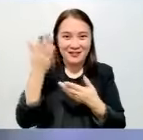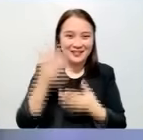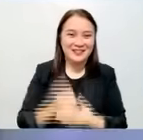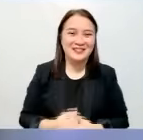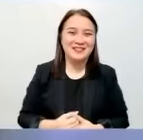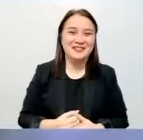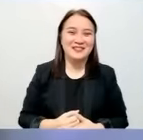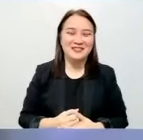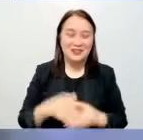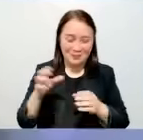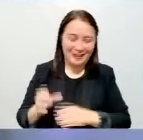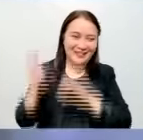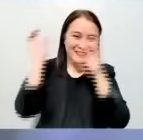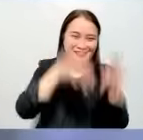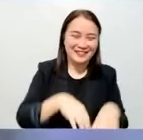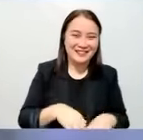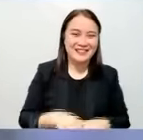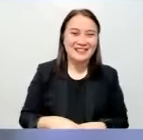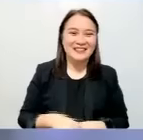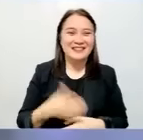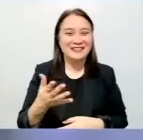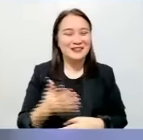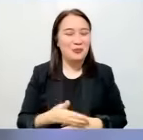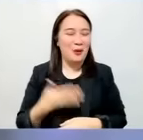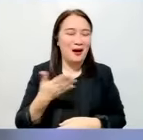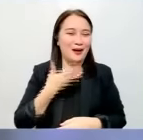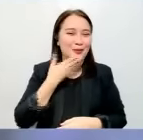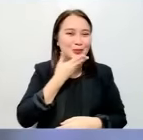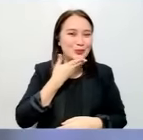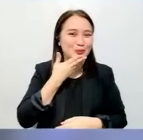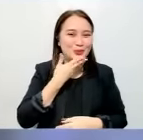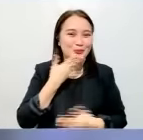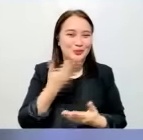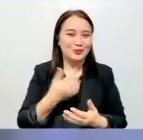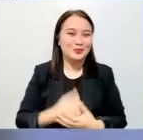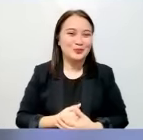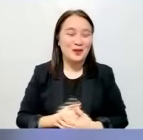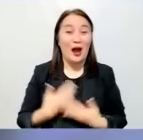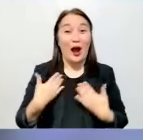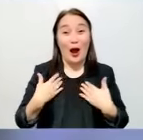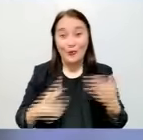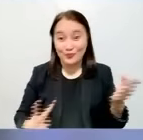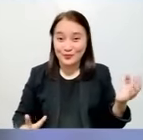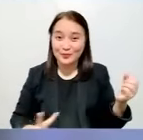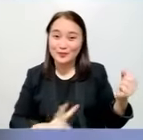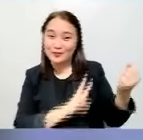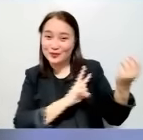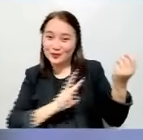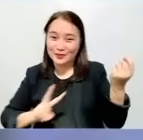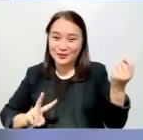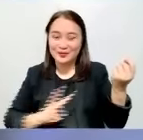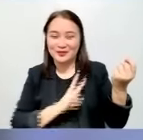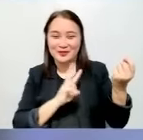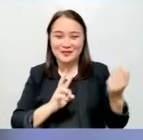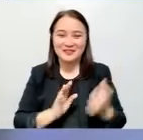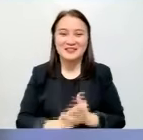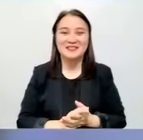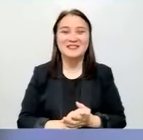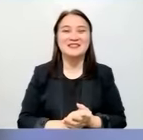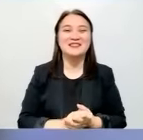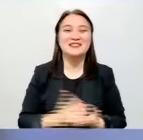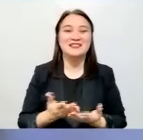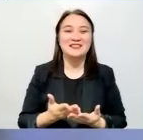na lang. Mr. Romantico talaga si ano. Paku, ah. Nag-gobulin pa, no? Oo! Uy, yung si Heart,